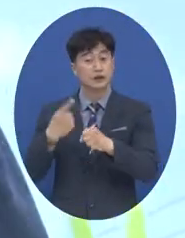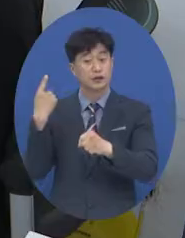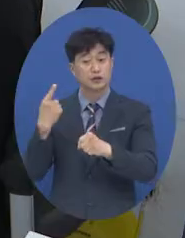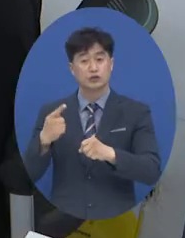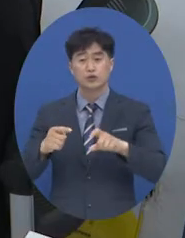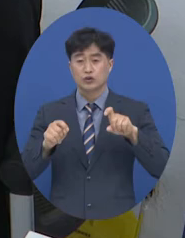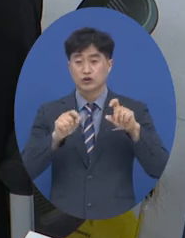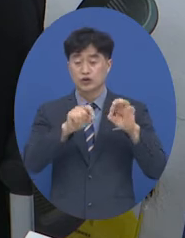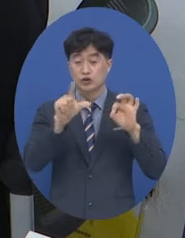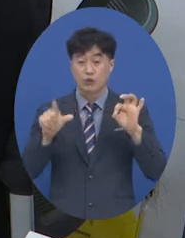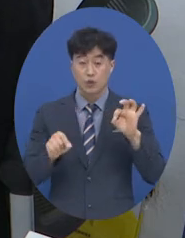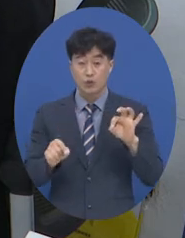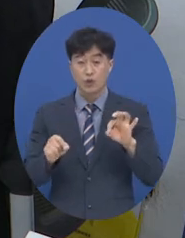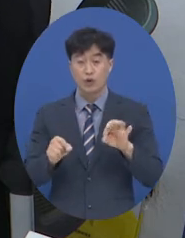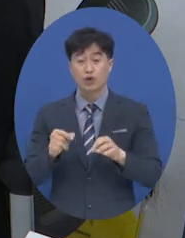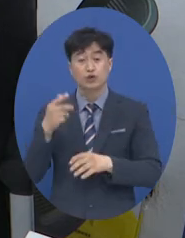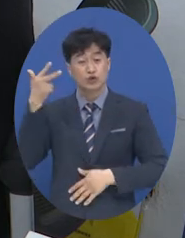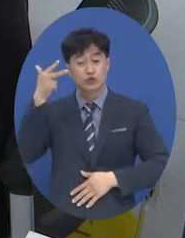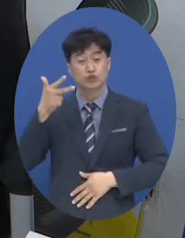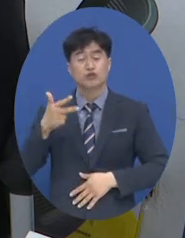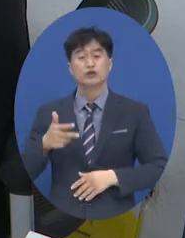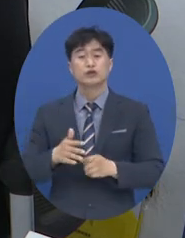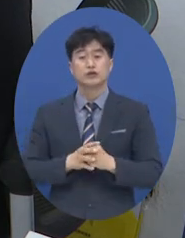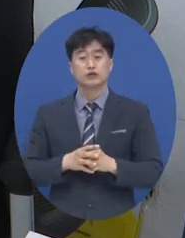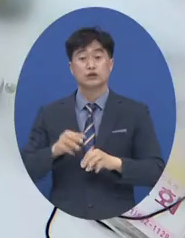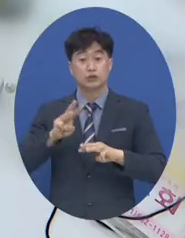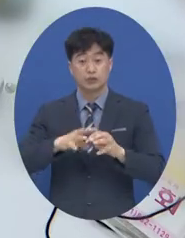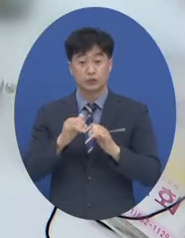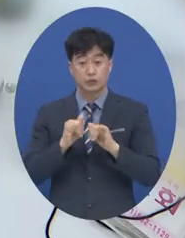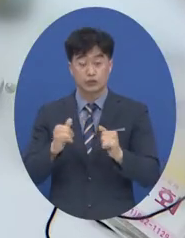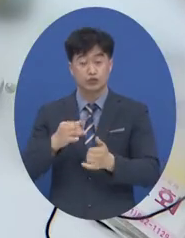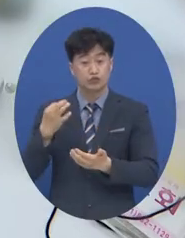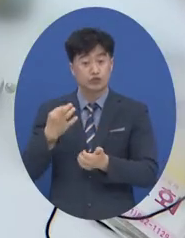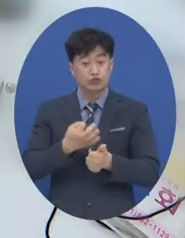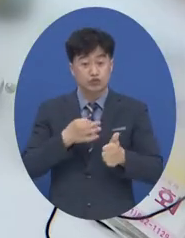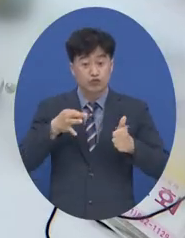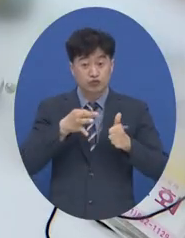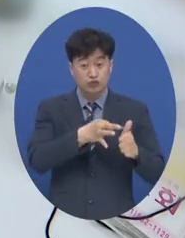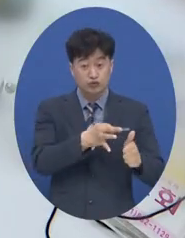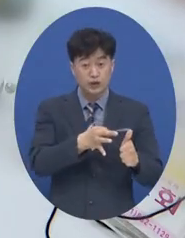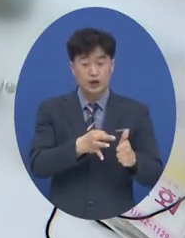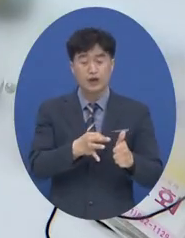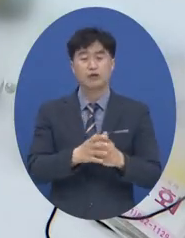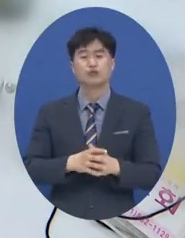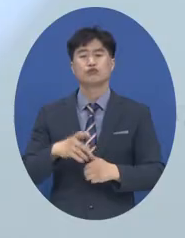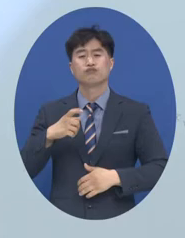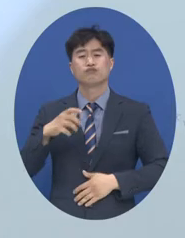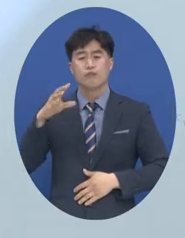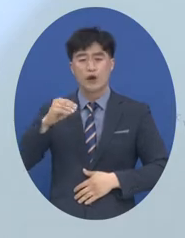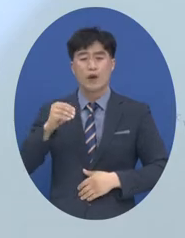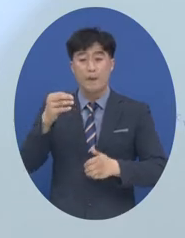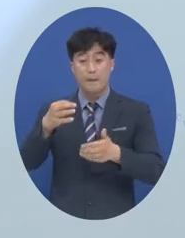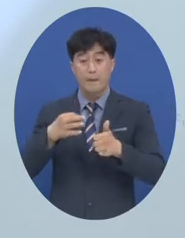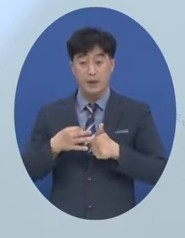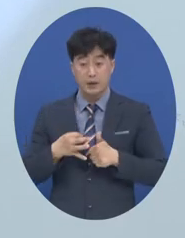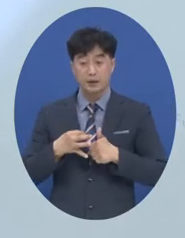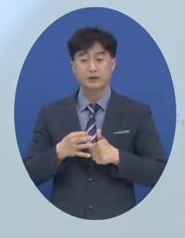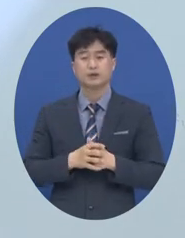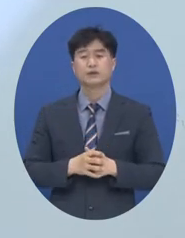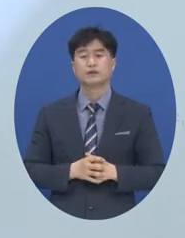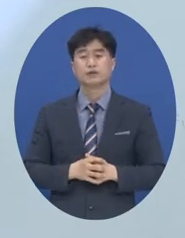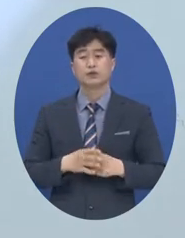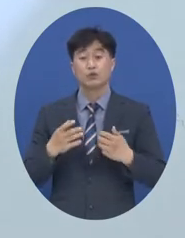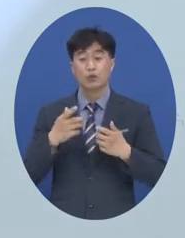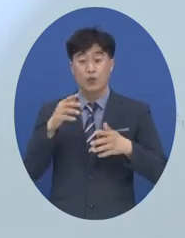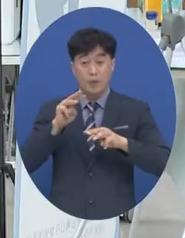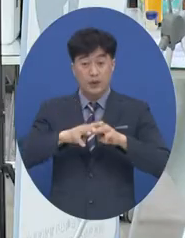여주시 농민수당으로 지역화폐 60만 원을 받아 농기구를 구매한 뒤 올해엔 농민기본소득을 신청했습니다.